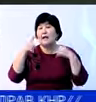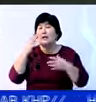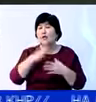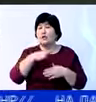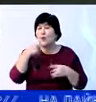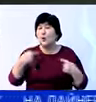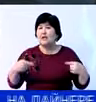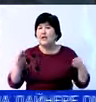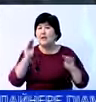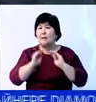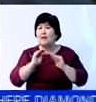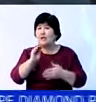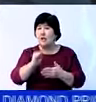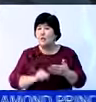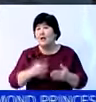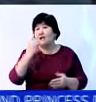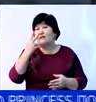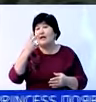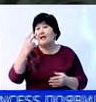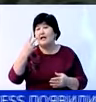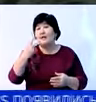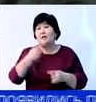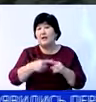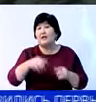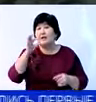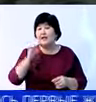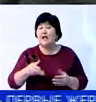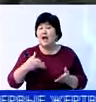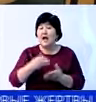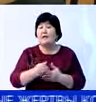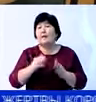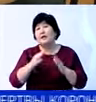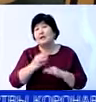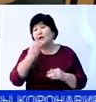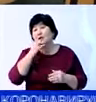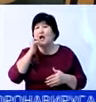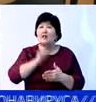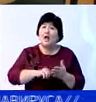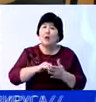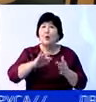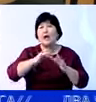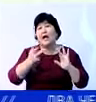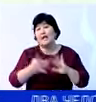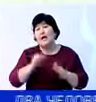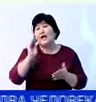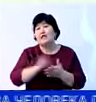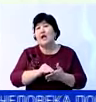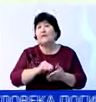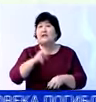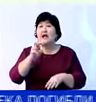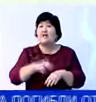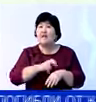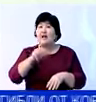множество дополнительных функций. 2,5% кэшбэк, оплата коммунальных услуг, налогов, интернета, запись к врачу и так